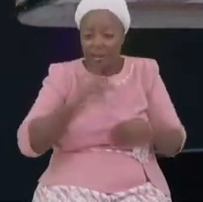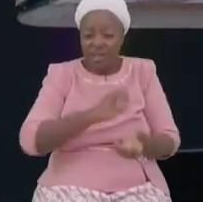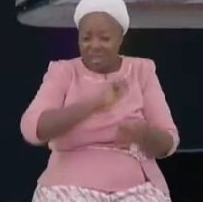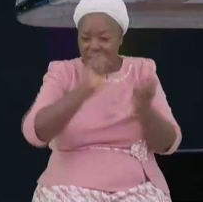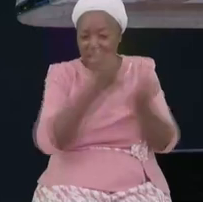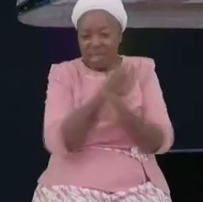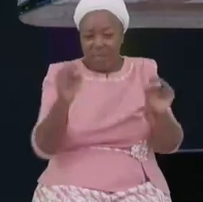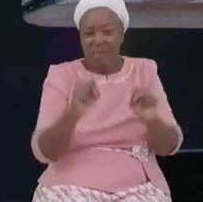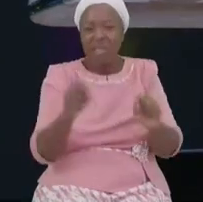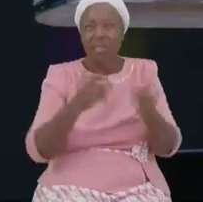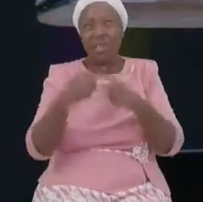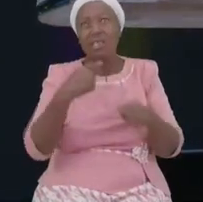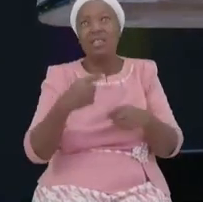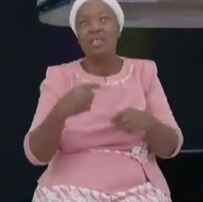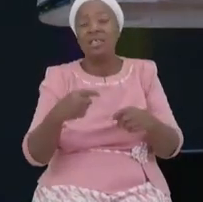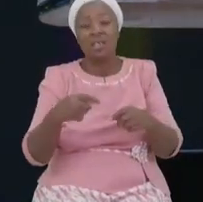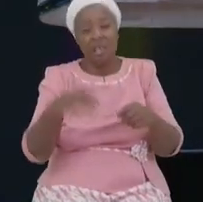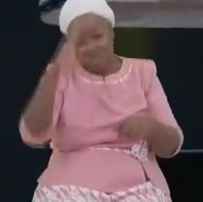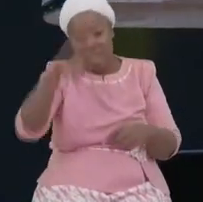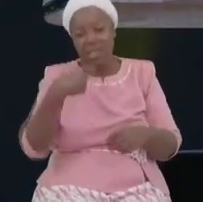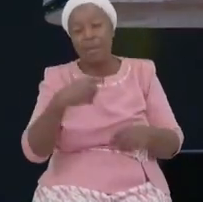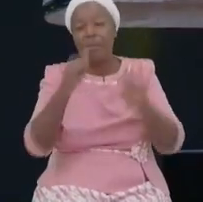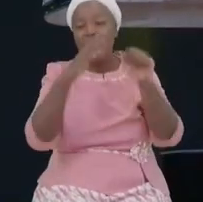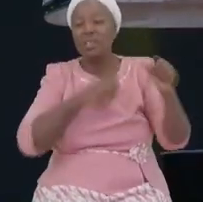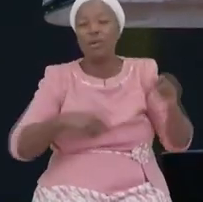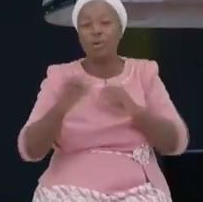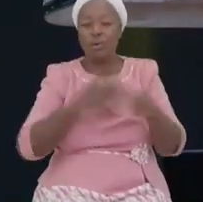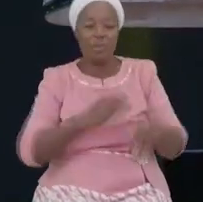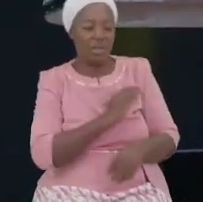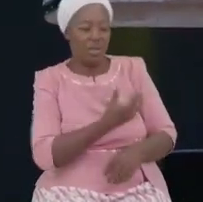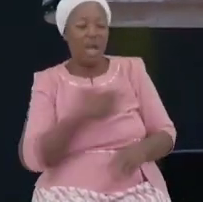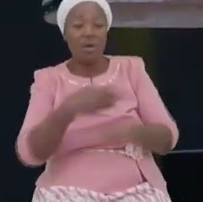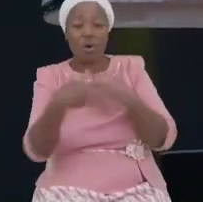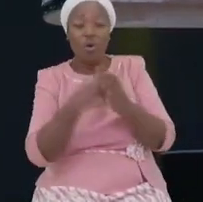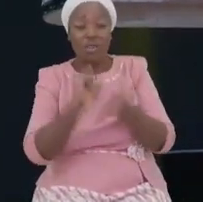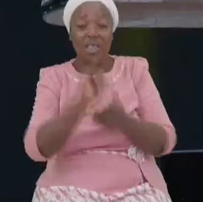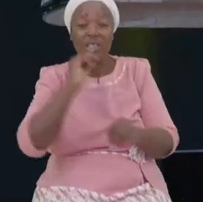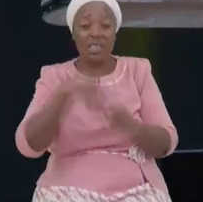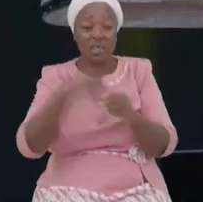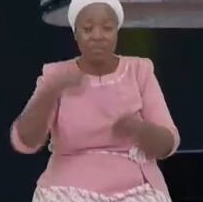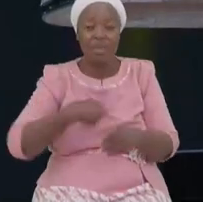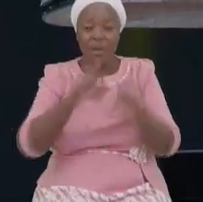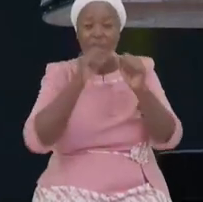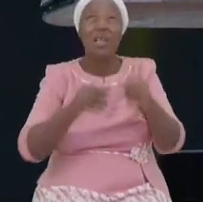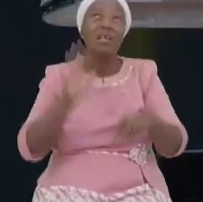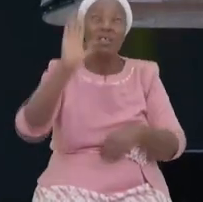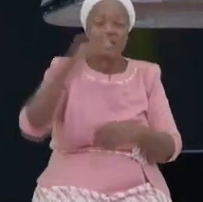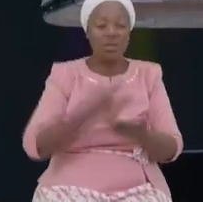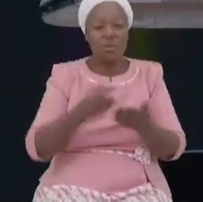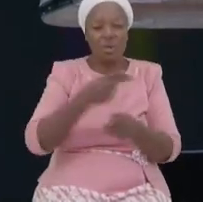bénis l'Éternel mon âme, et tout ce qui est en moi, bénisse son saint nom. Verset